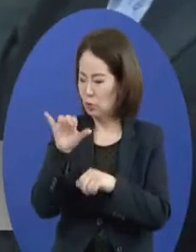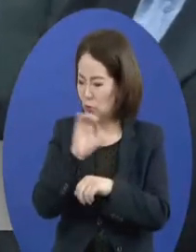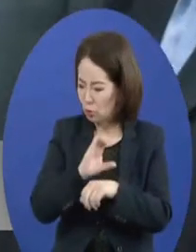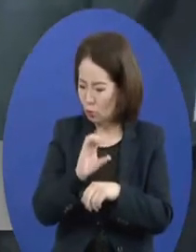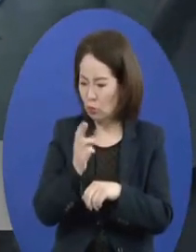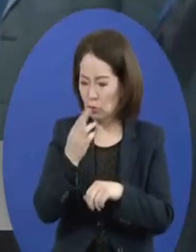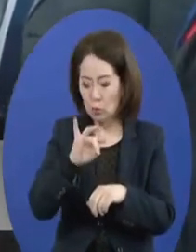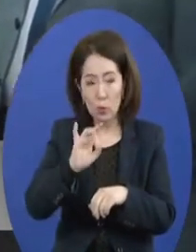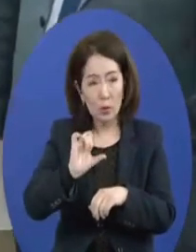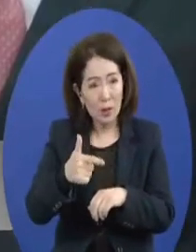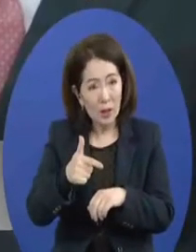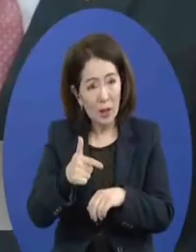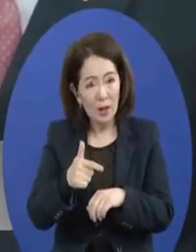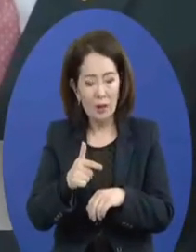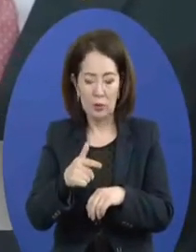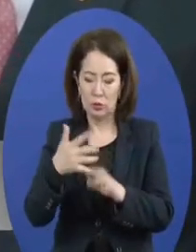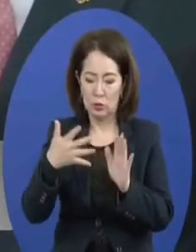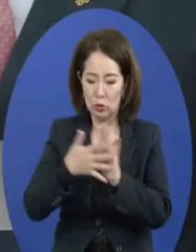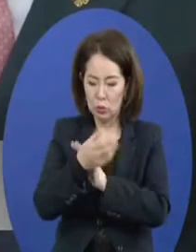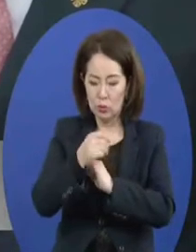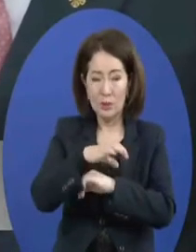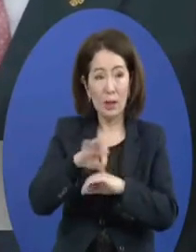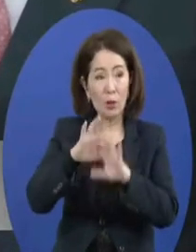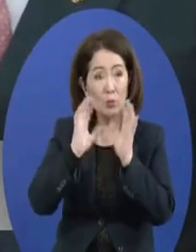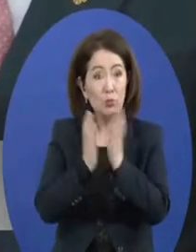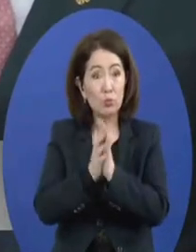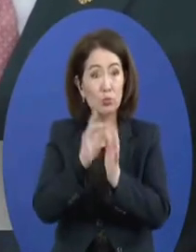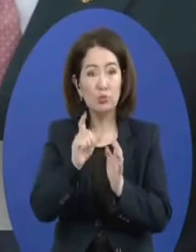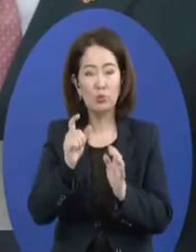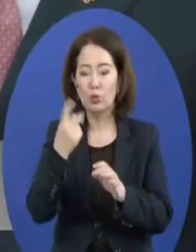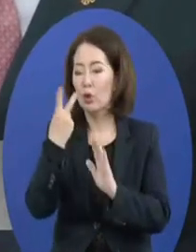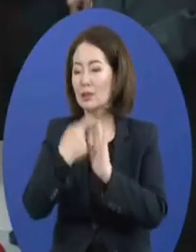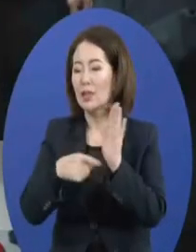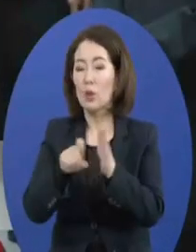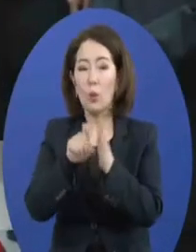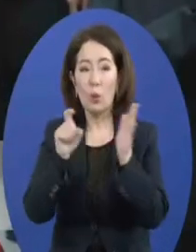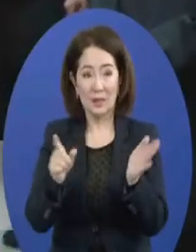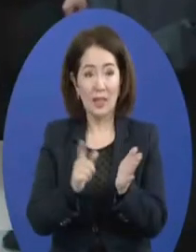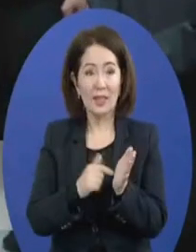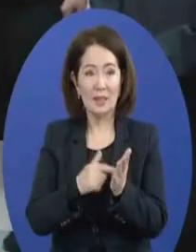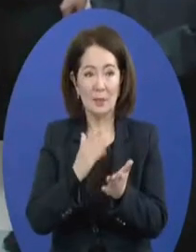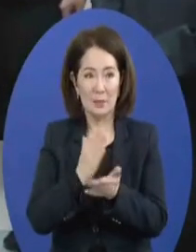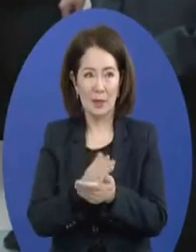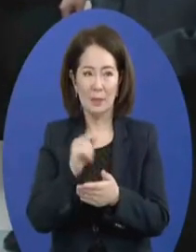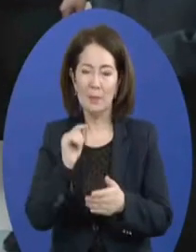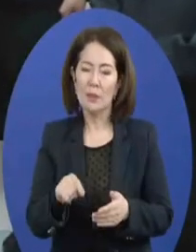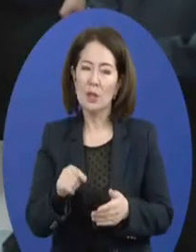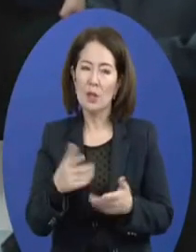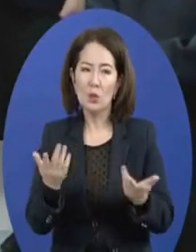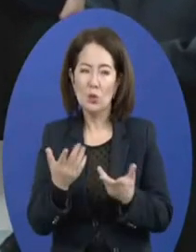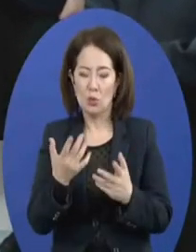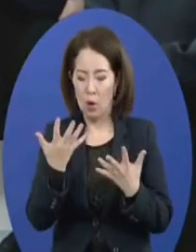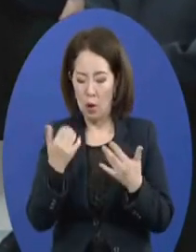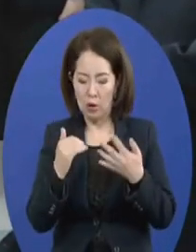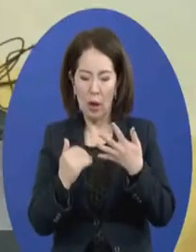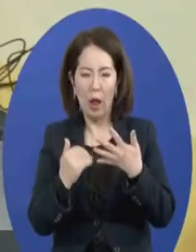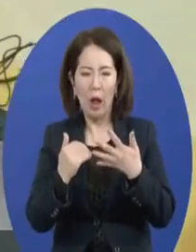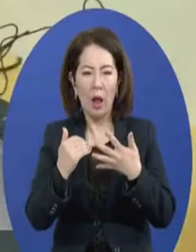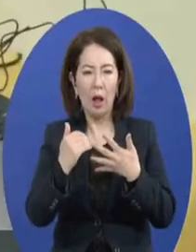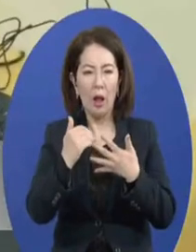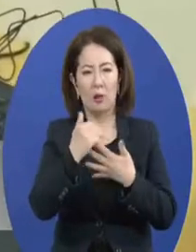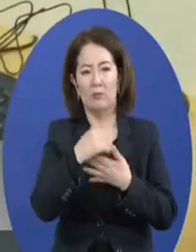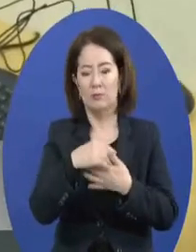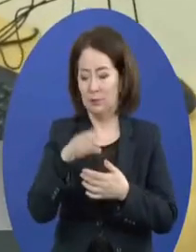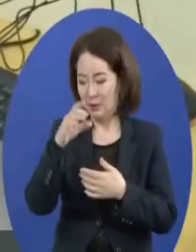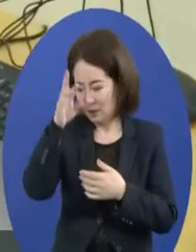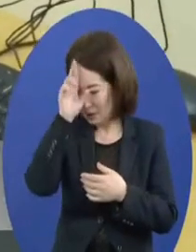Дүүрэг аймгийн нийслэлийн төсөв санхүүгийн ажилтны нэгтлэн бодогчид 2 сарын хугацаа шаарддаг. За энэ бол мэдээж олон шат дамжилгаар